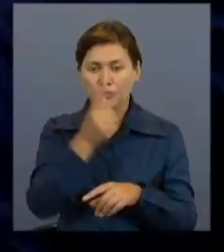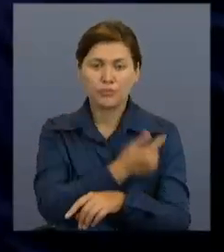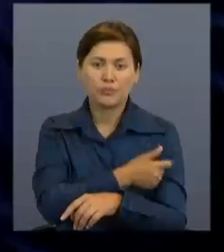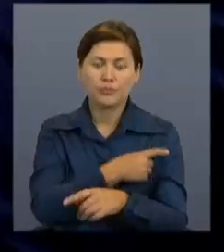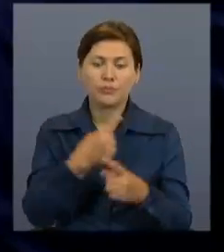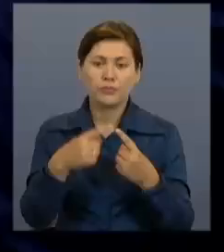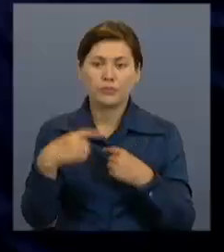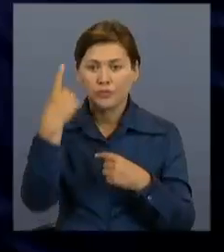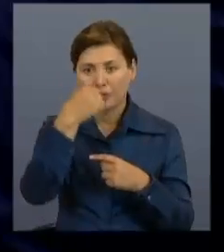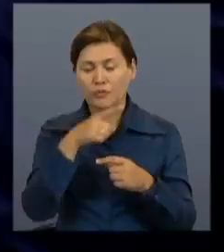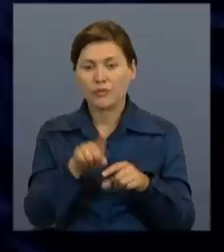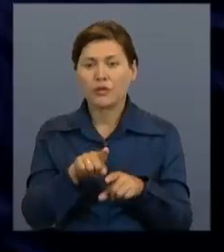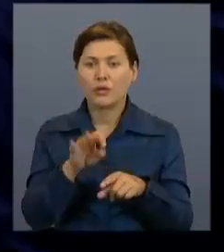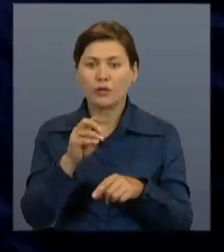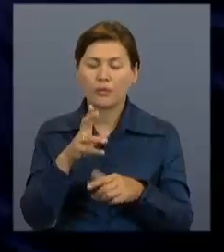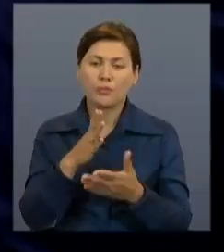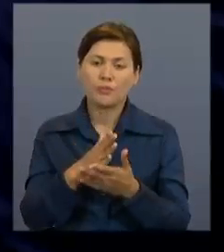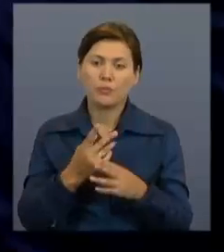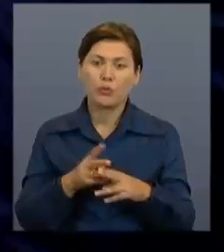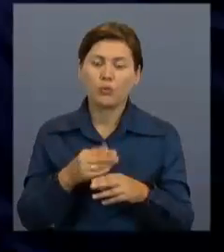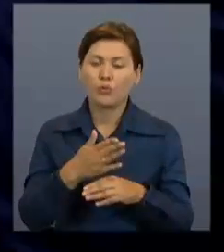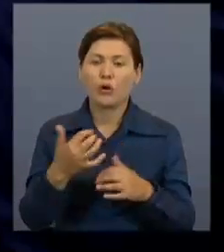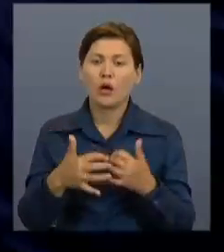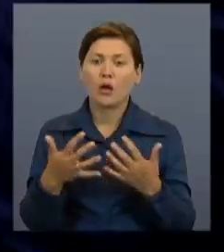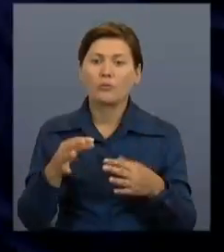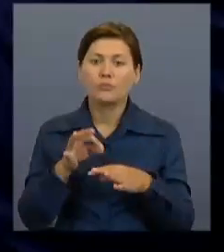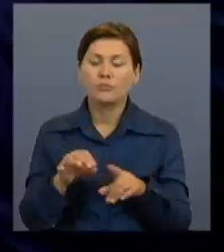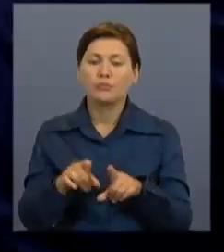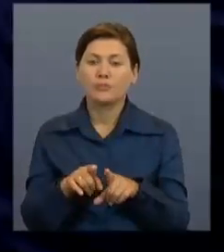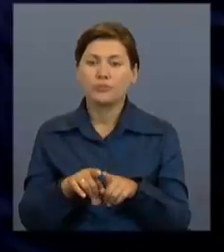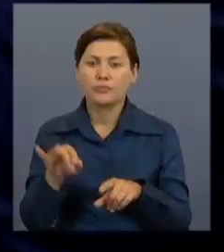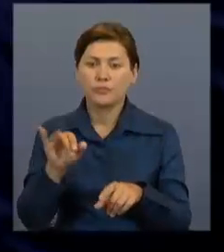басқа жекеменшік клиникалар да бар. Осылар қалай жүргізеді жаңағы?